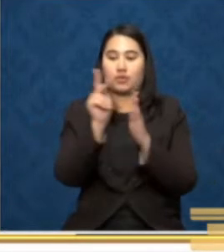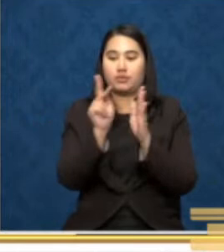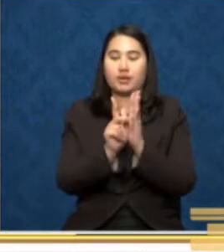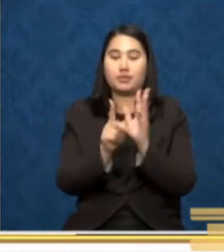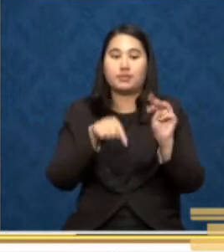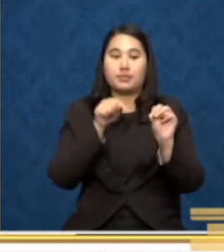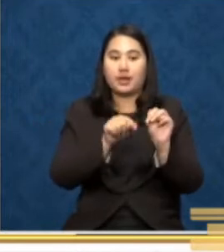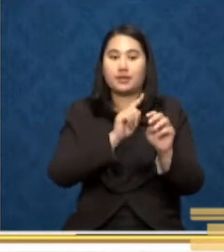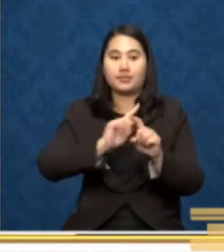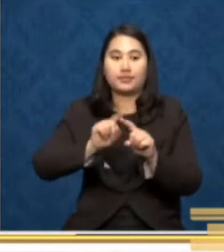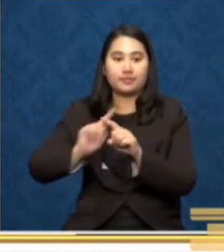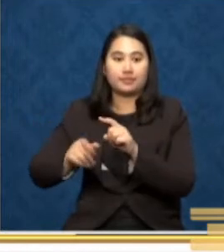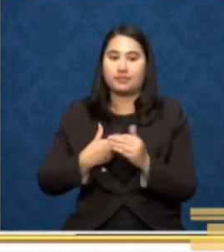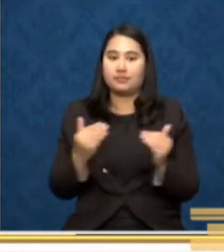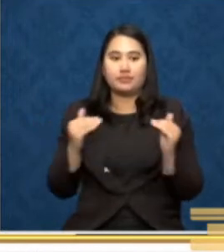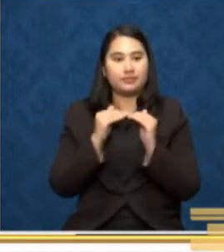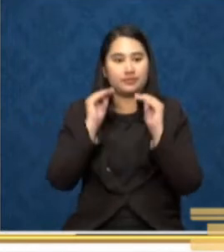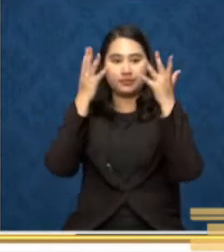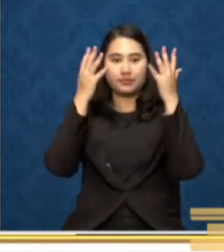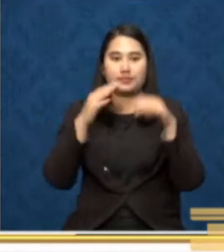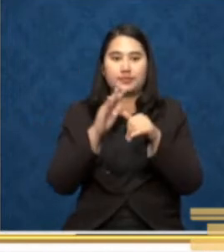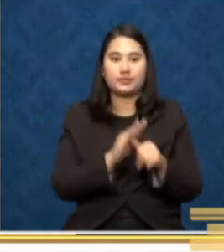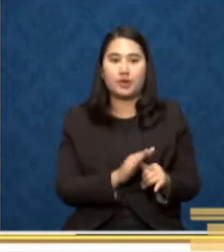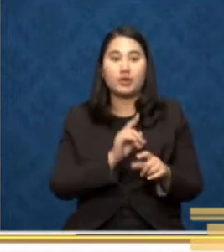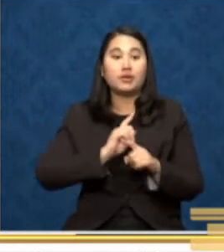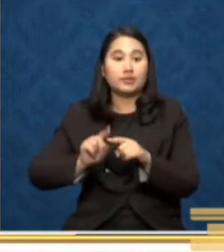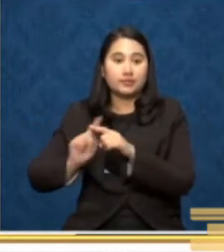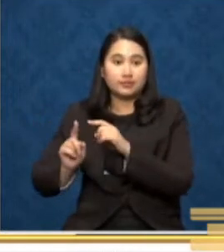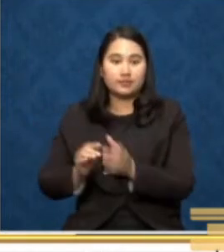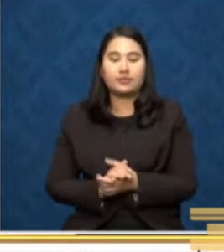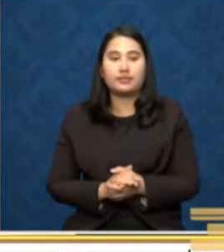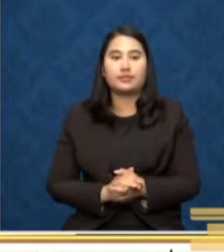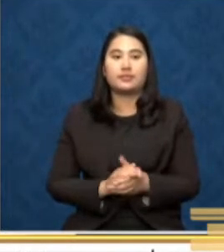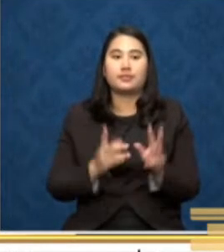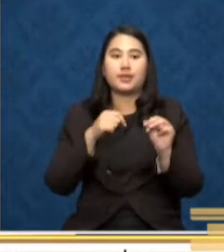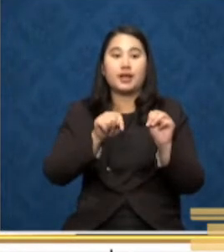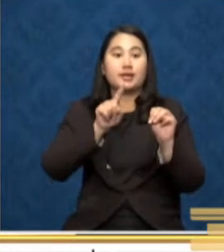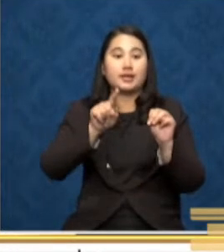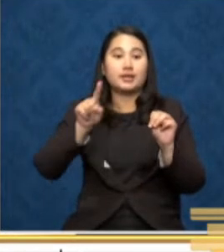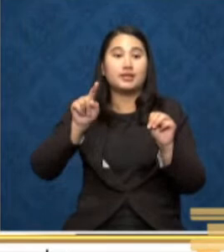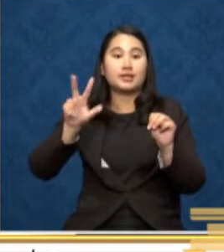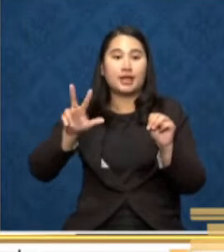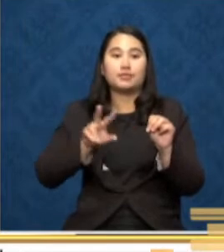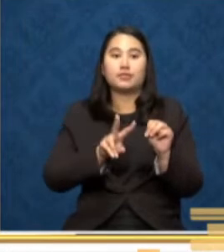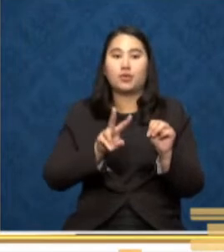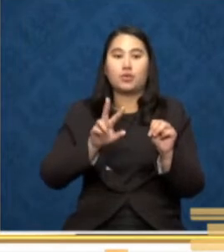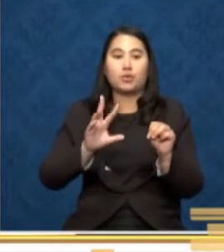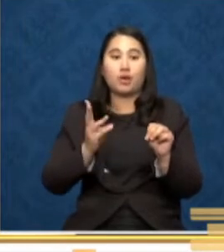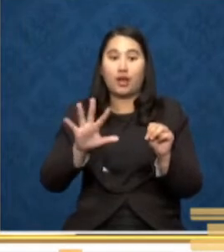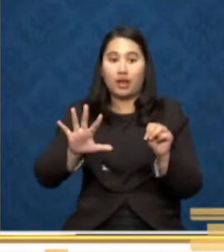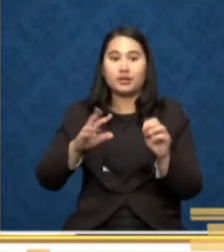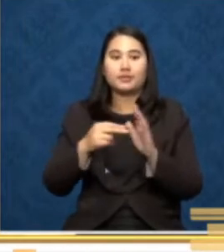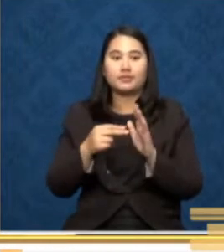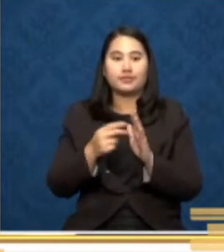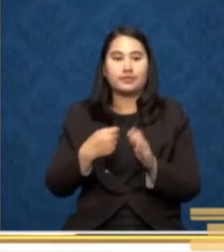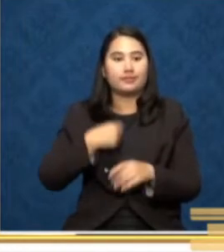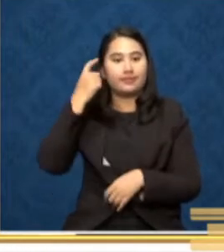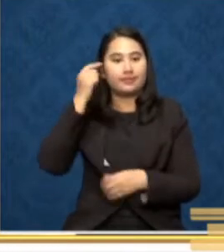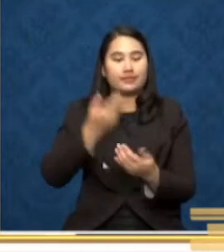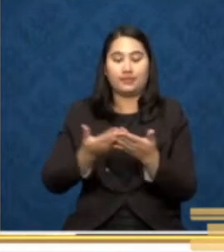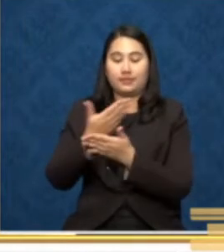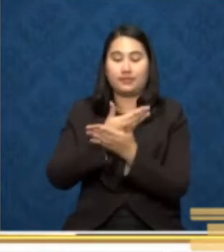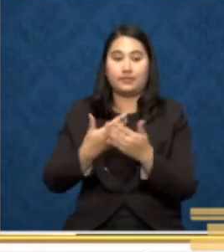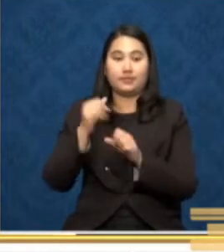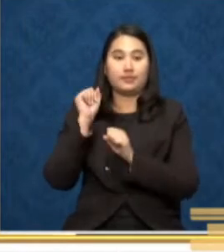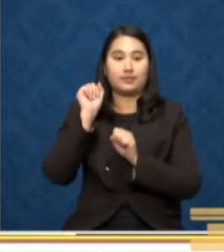ที่ทำให้พี่น้องประชาชนไม่มีสิทธิเสรีภาพในการแสดงออกไม่ว่าจะเป็นมาตราที่เกี่ยวข้องคือ113 116 215ต้องเป็นมีการพิจารณาว่าส